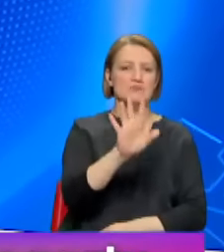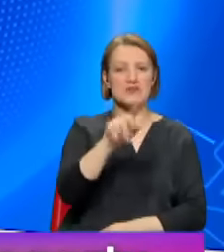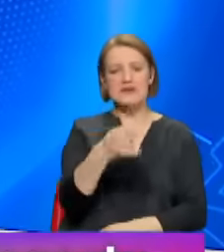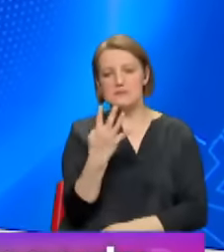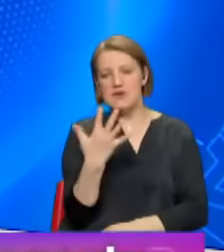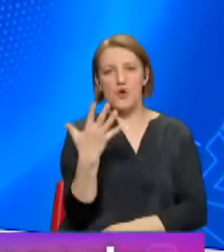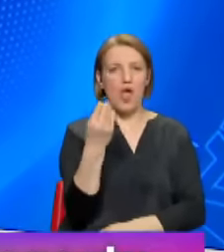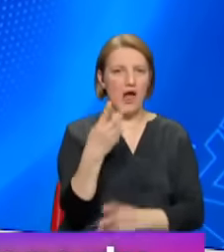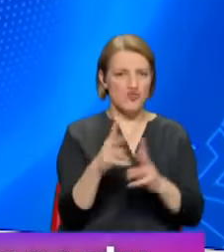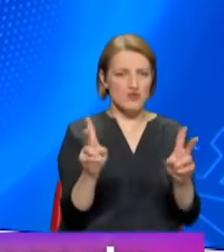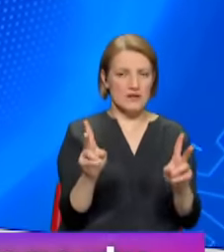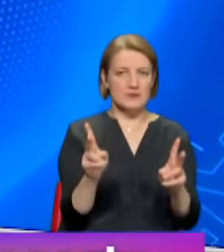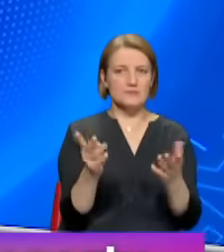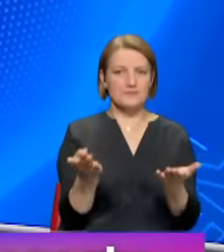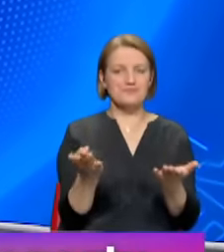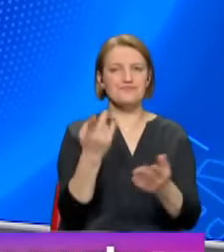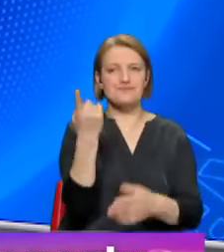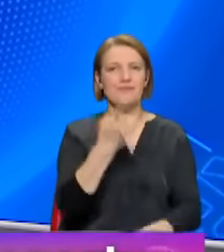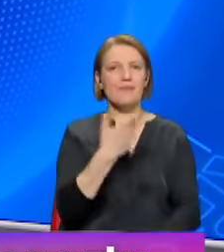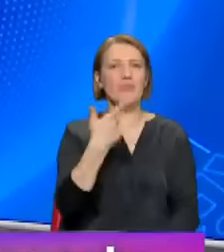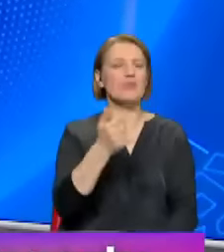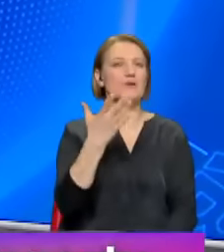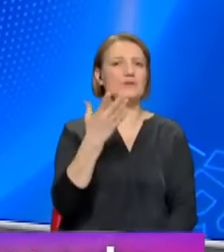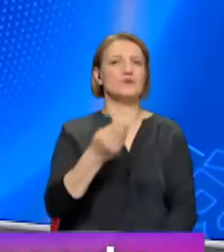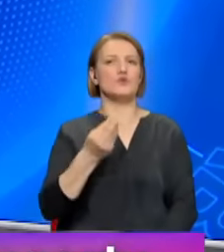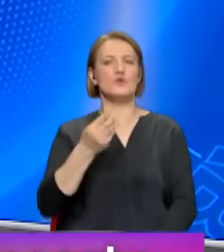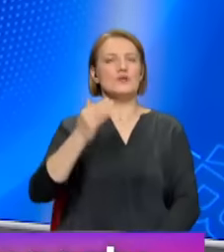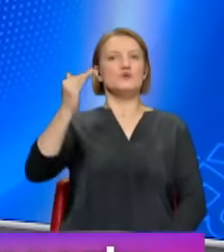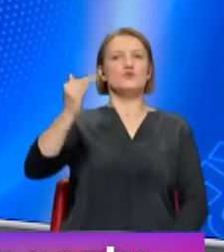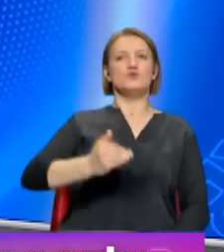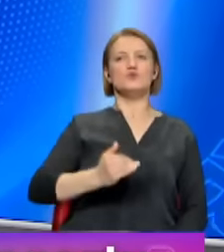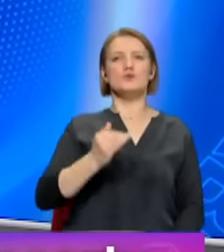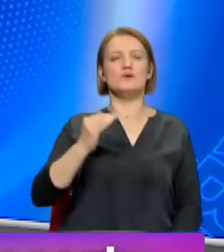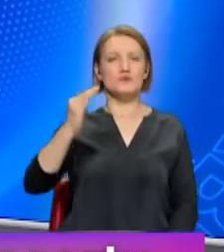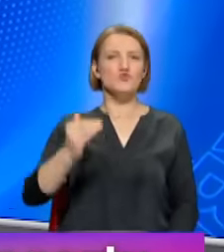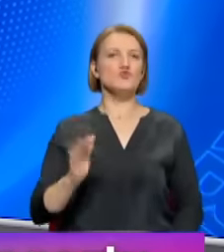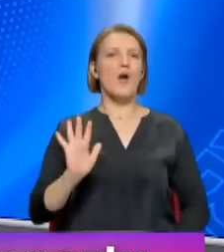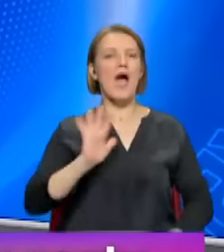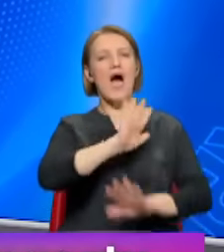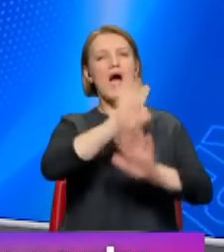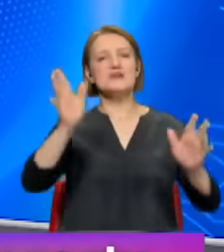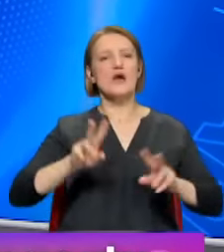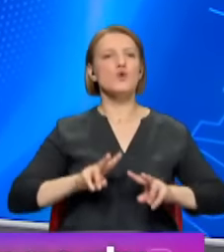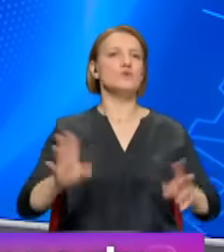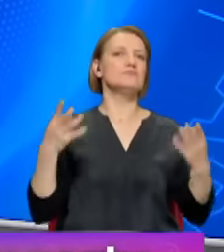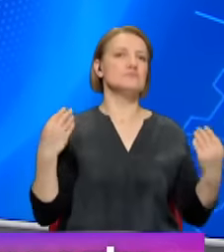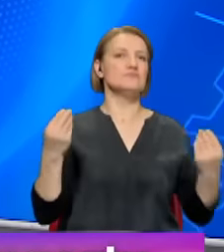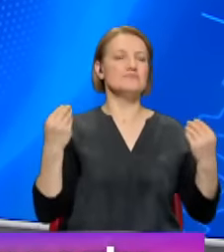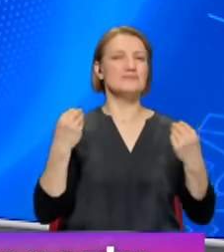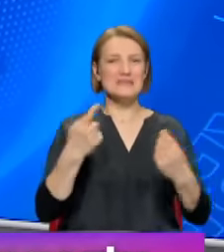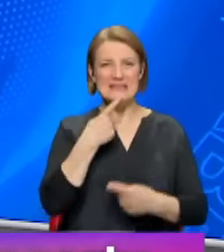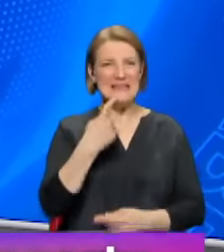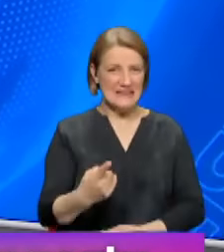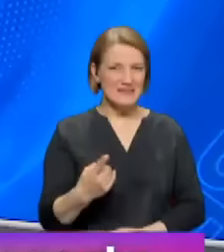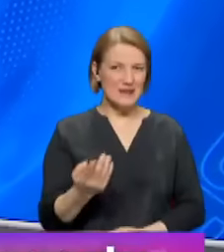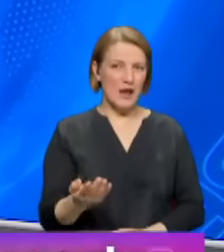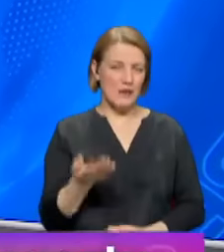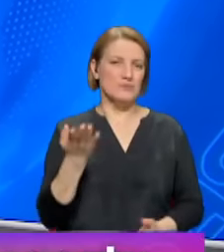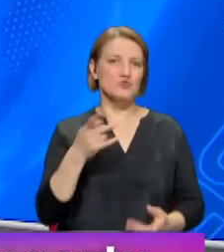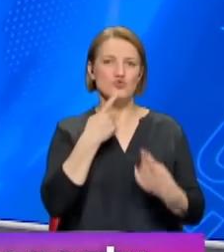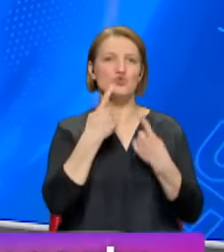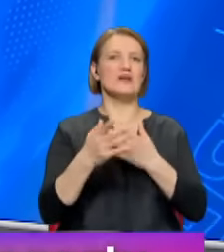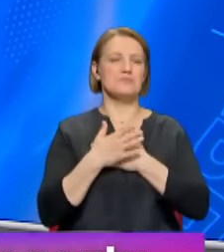%75,45 olarak açıklandı. %60 olduğunda, düştüğünde, düştü, her şey yolunda gidiyor denildiğinde